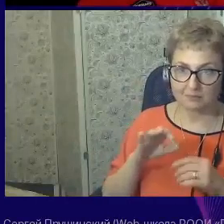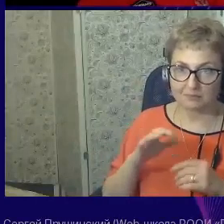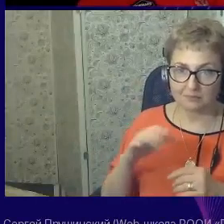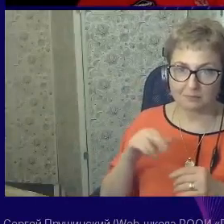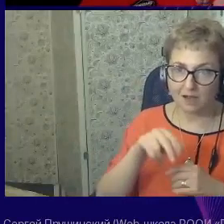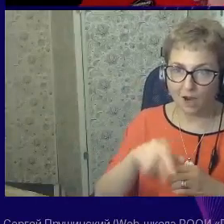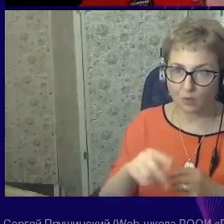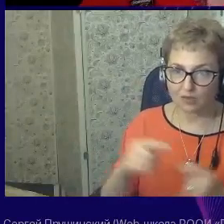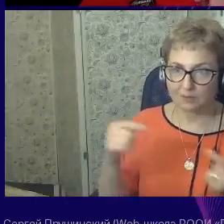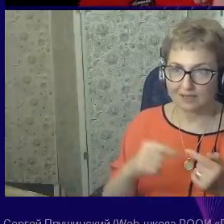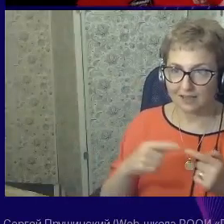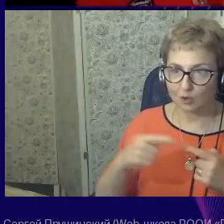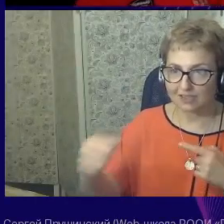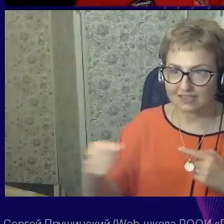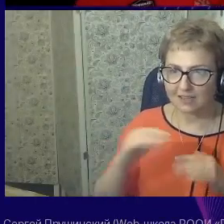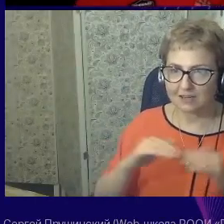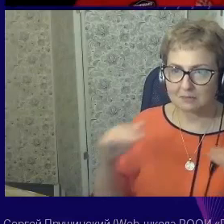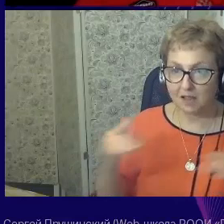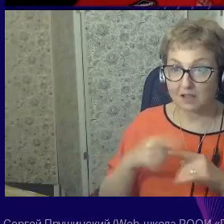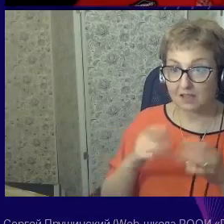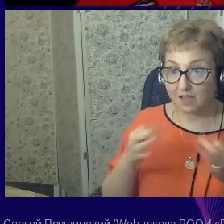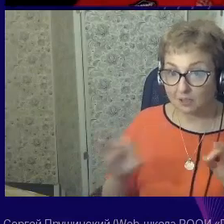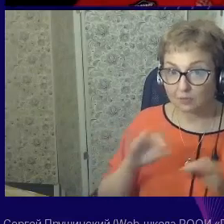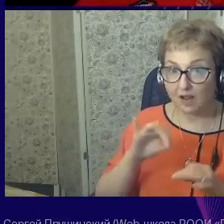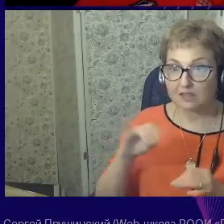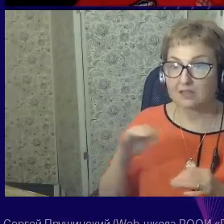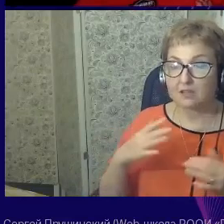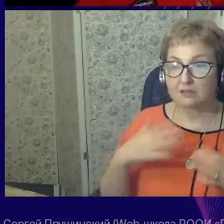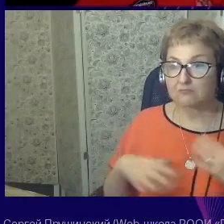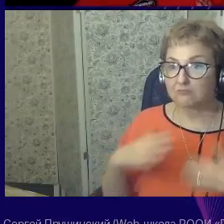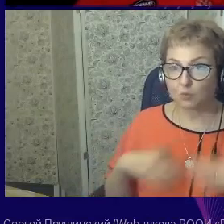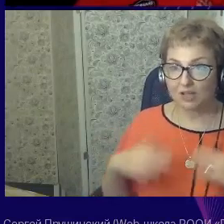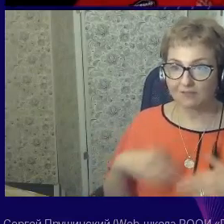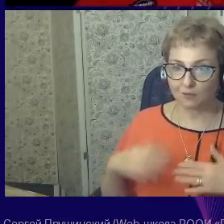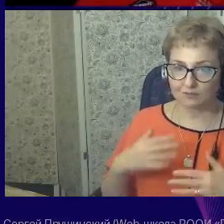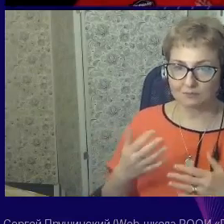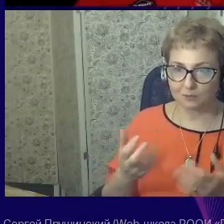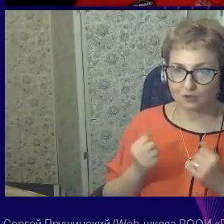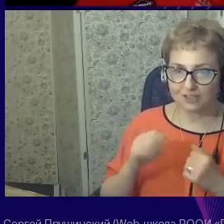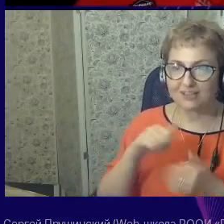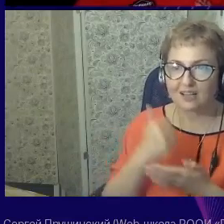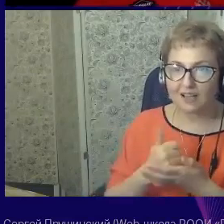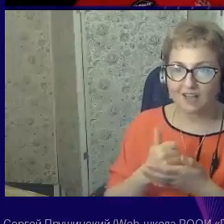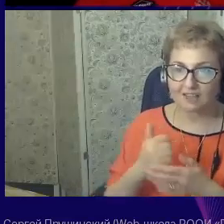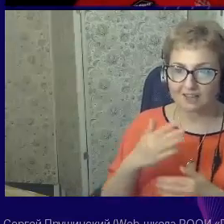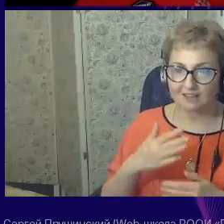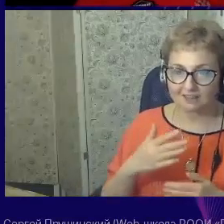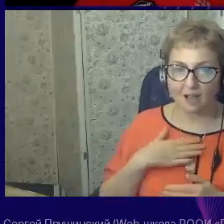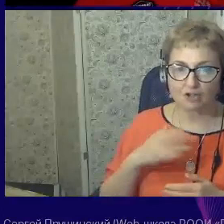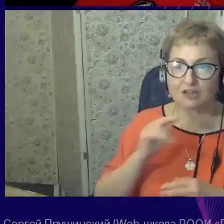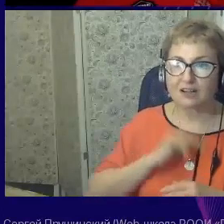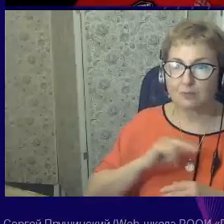проходится определенная дистанция. Ребятам это доступно, они получают удовольствие. И самое главное, как говорю, в нашей работе